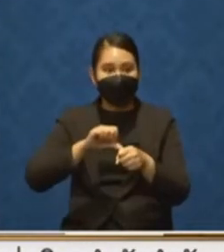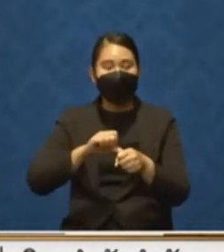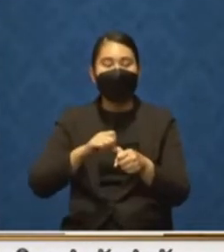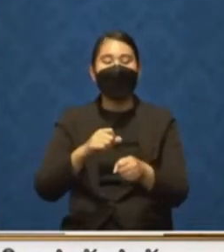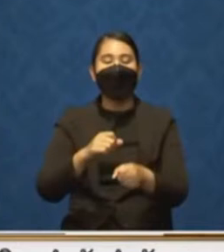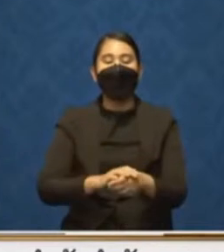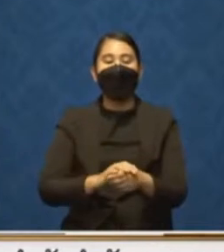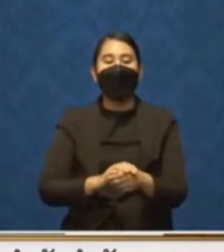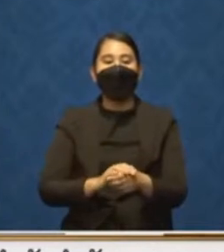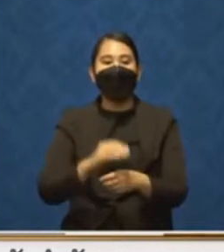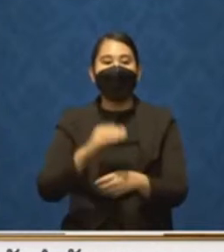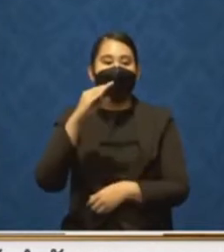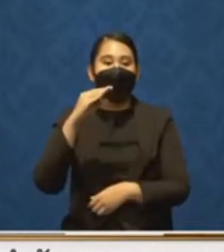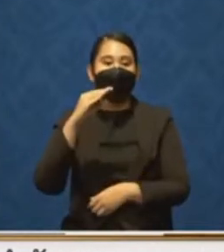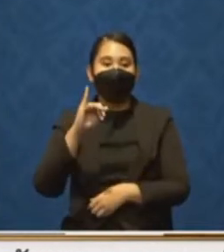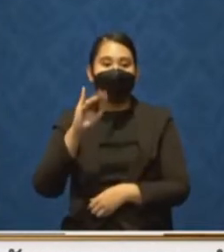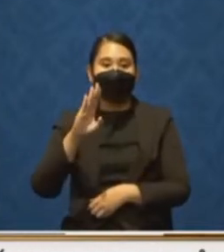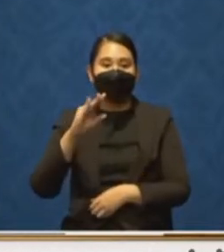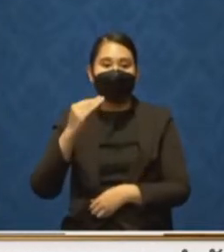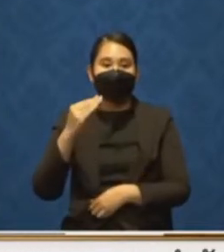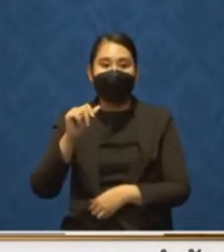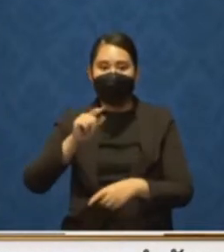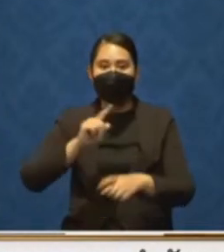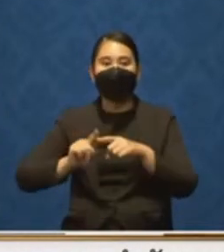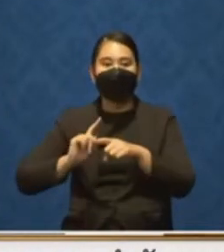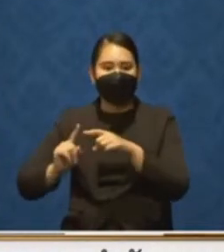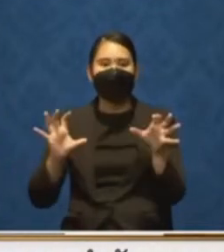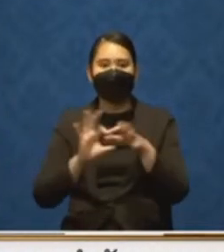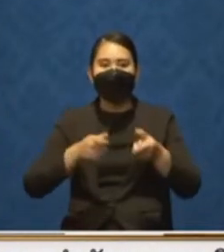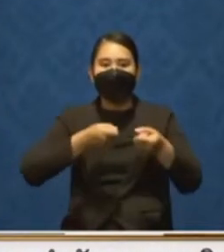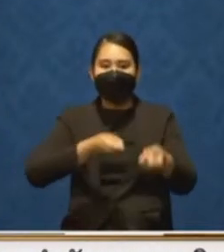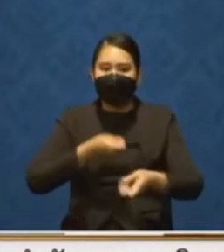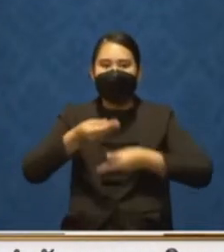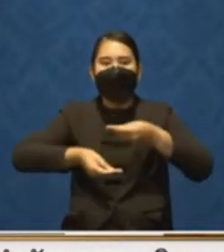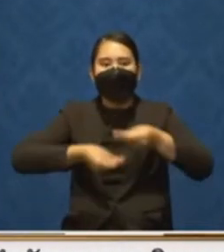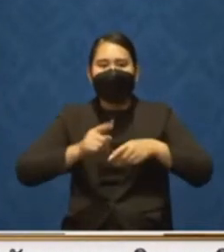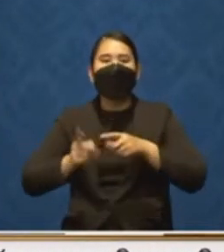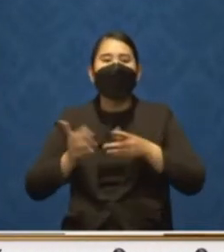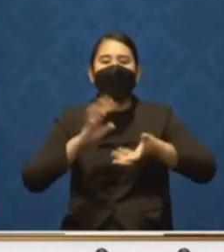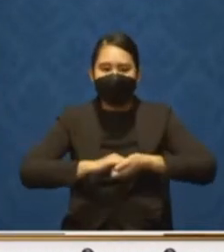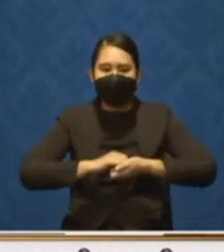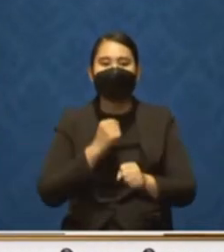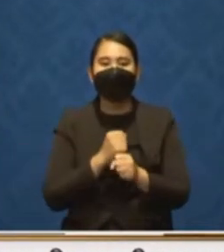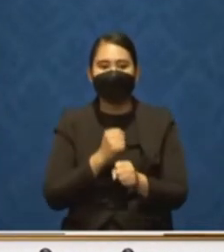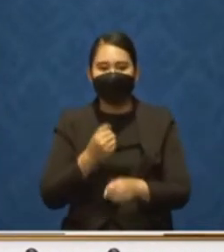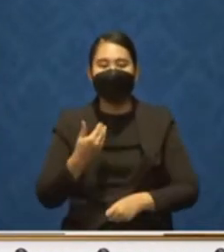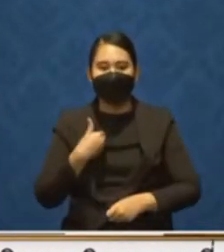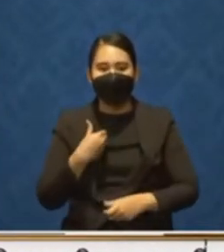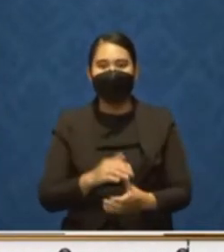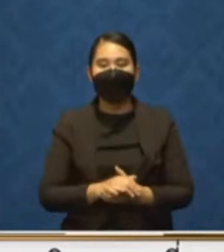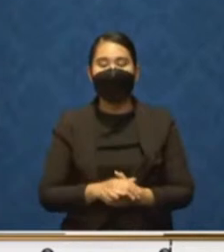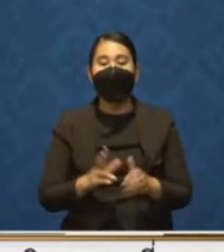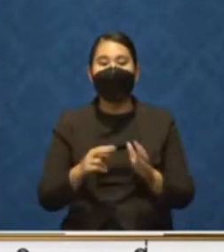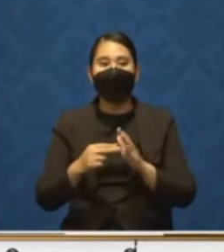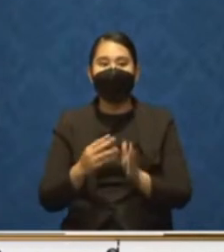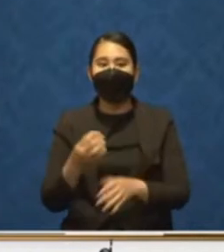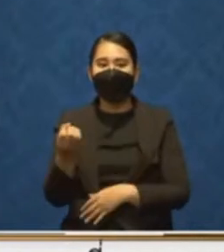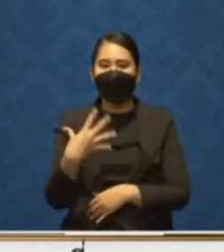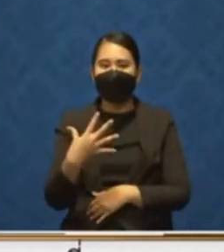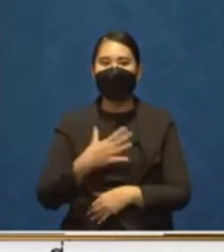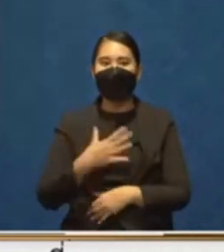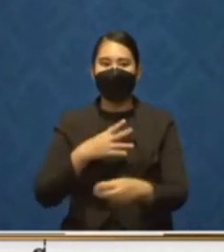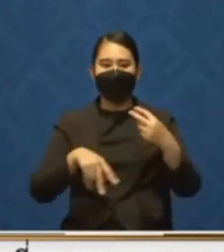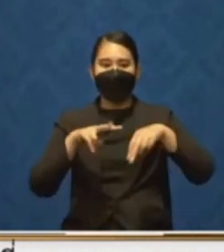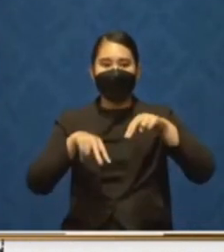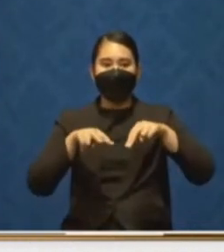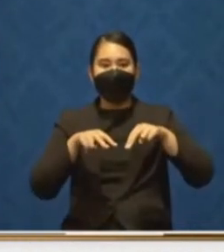ต้นอันนี้ก็ตายก็ส่งที่เกี่ยวข้องอันใดกับเศษ 1พาณิชย์ต่างๆก็มาร่วมกันตรงนี้นะครับไม่ใช่ว่าเออจะบอกว่าผมดูแลเฉพาะ